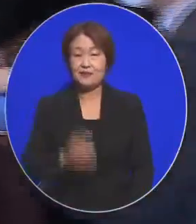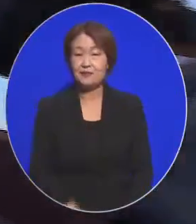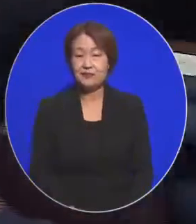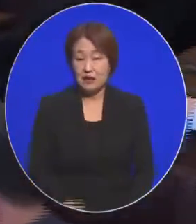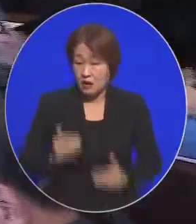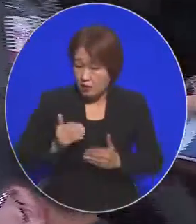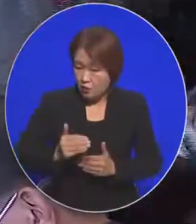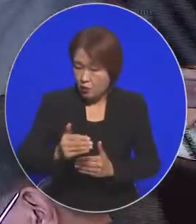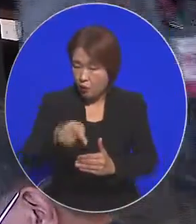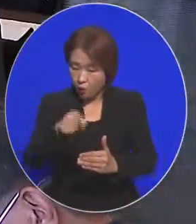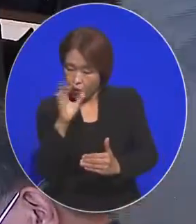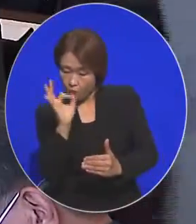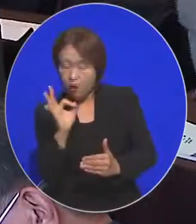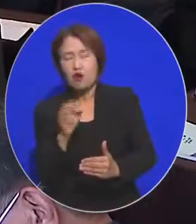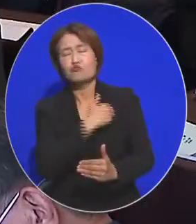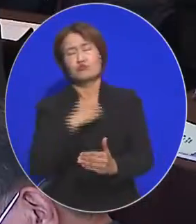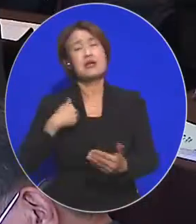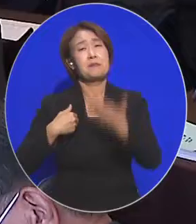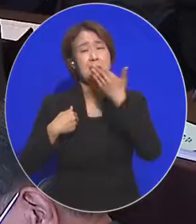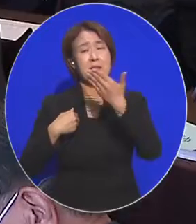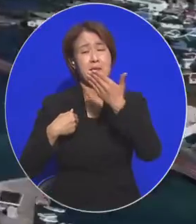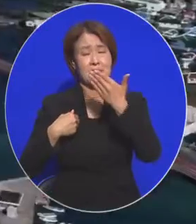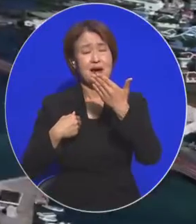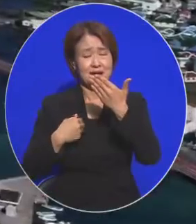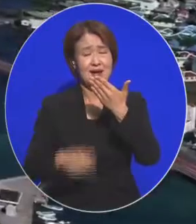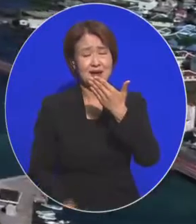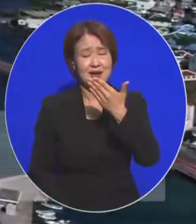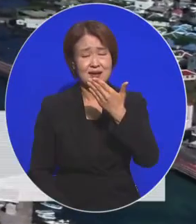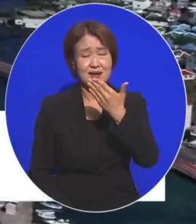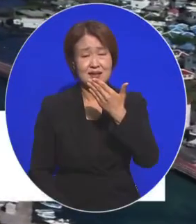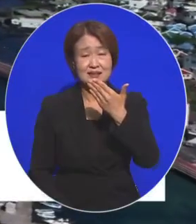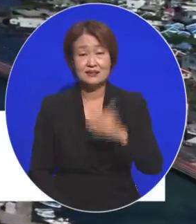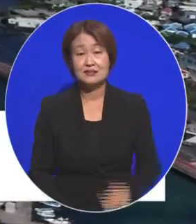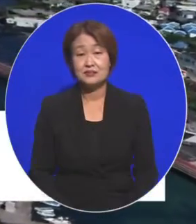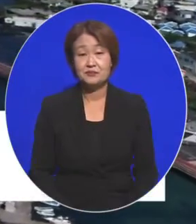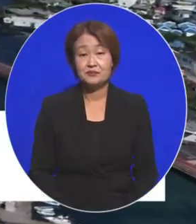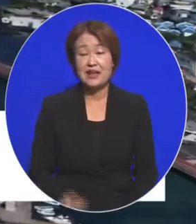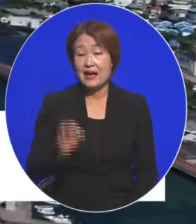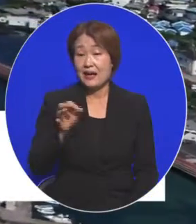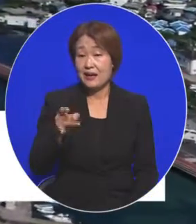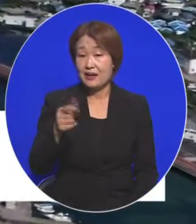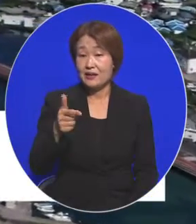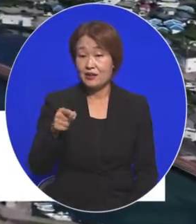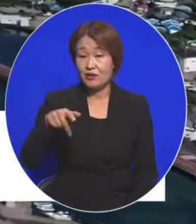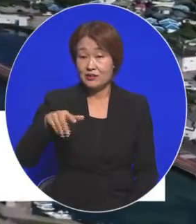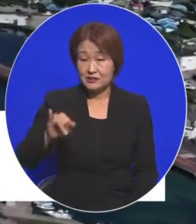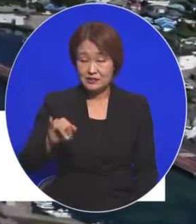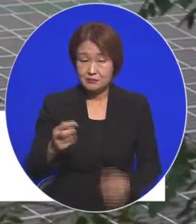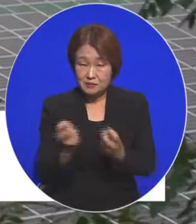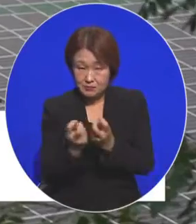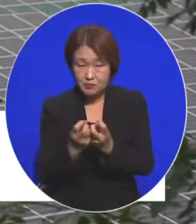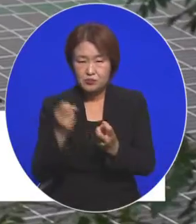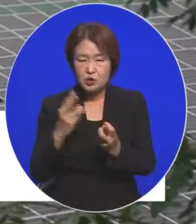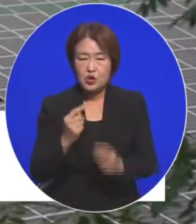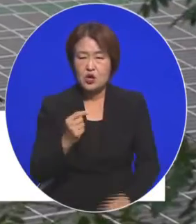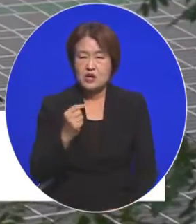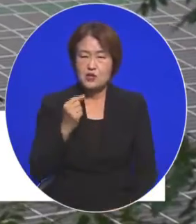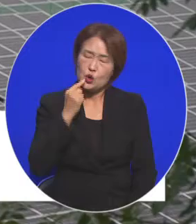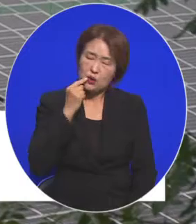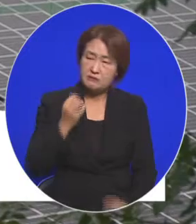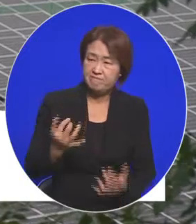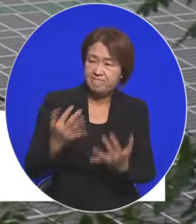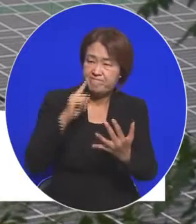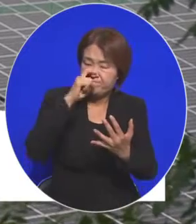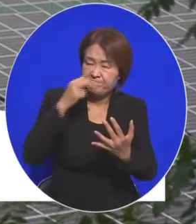과정은 매우 합리적이고 실현 가능해야 한다며 한국의 에너지 정책 방향과 온실가스 감축 계획을 정교하게